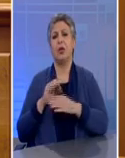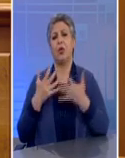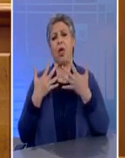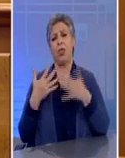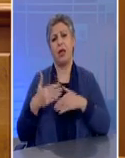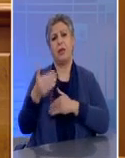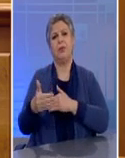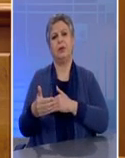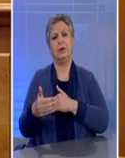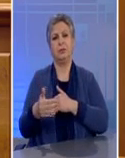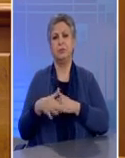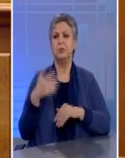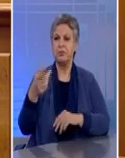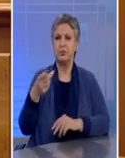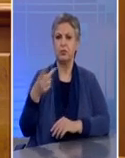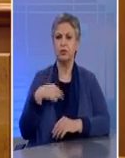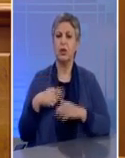Α, μου λέει, τηλεόραση δεν έχω.